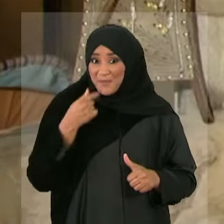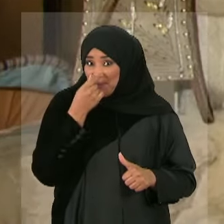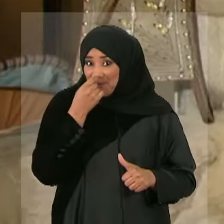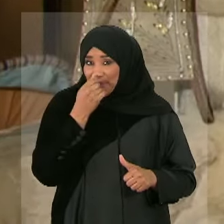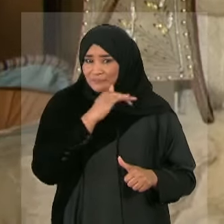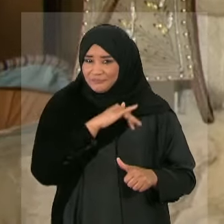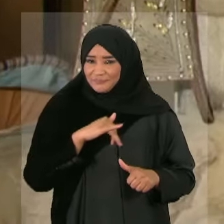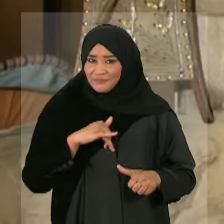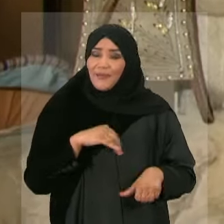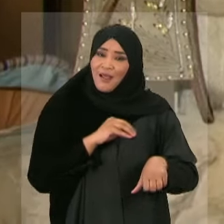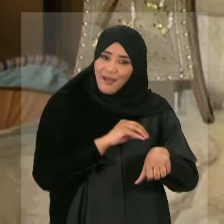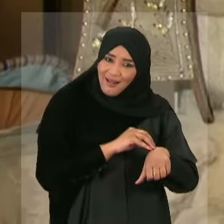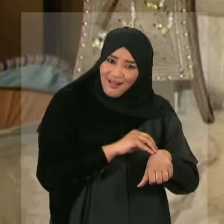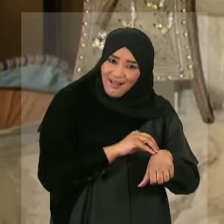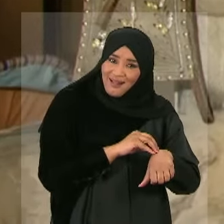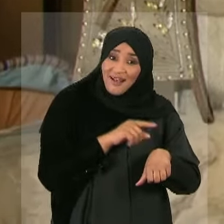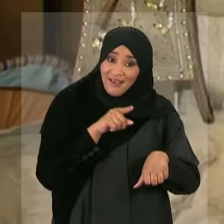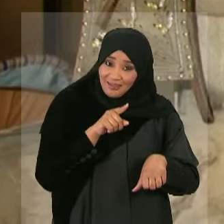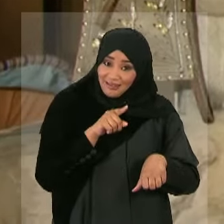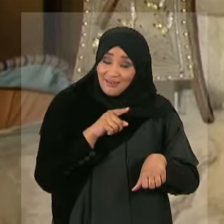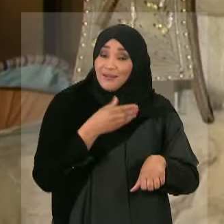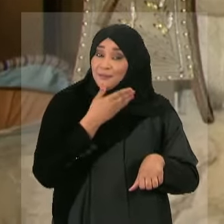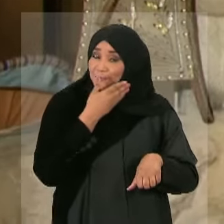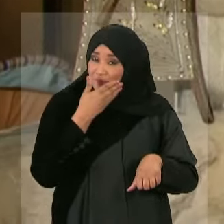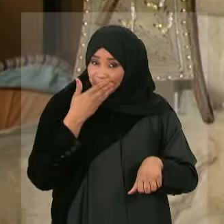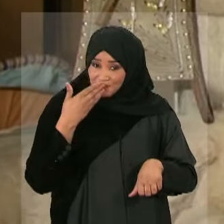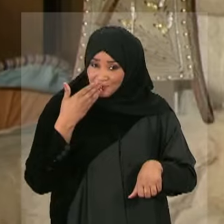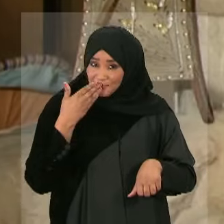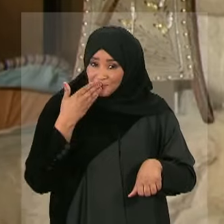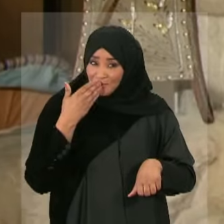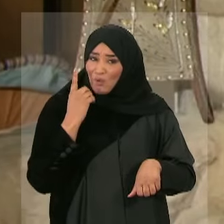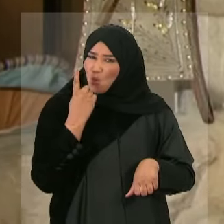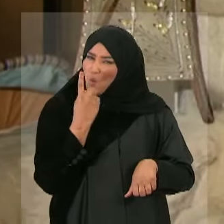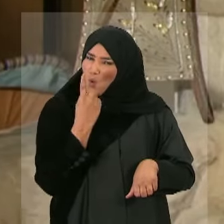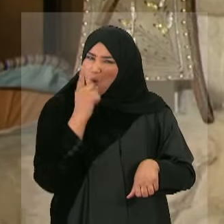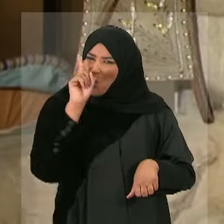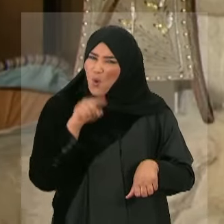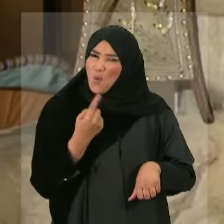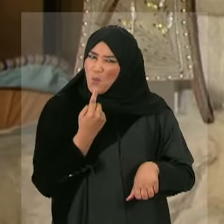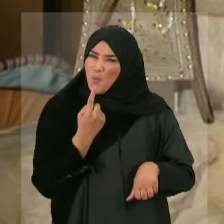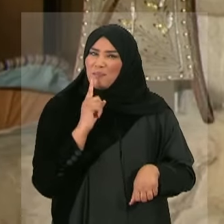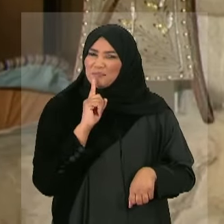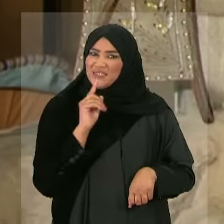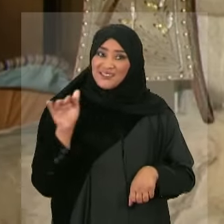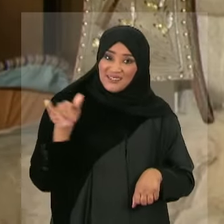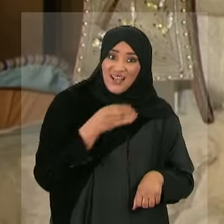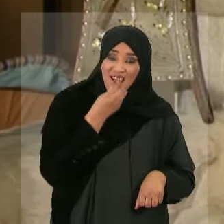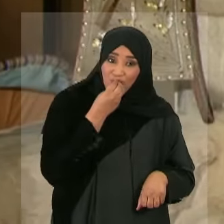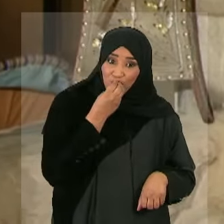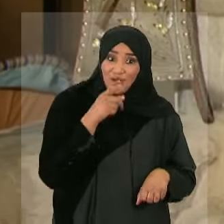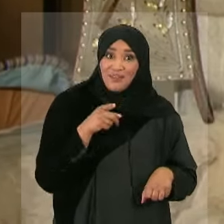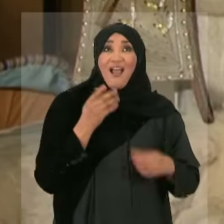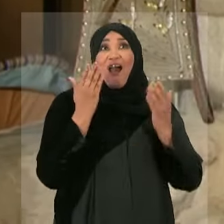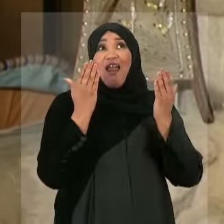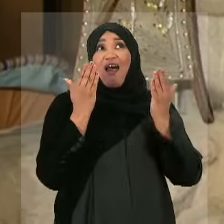نبيلة بدي أندرك، وافقي معاي إذا كان بتطيبي كل سنة برمضان تصومي يوم وتيجي تفطر عندي.